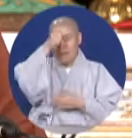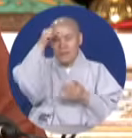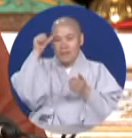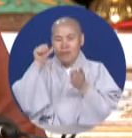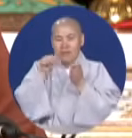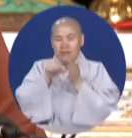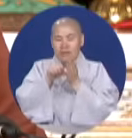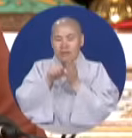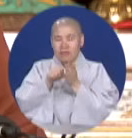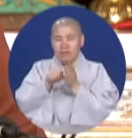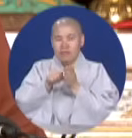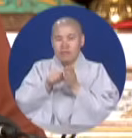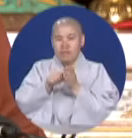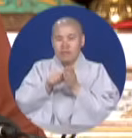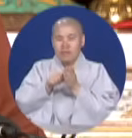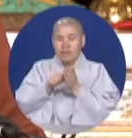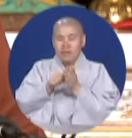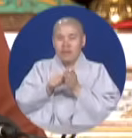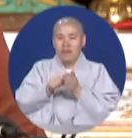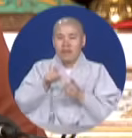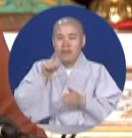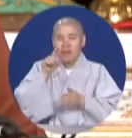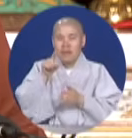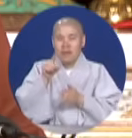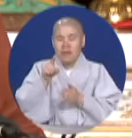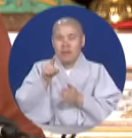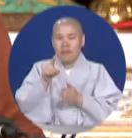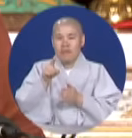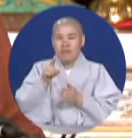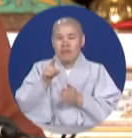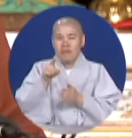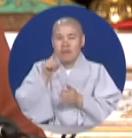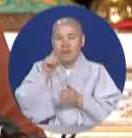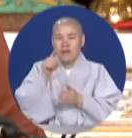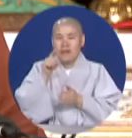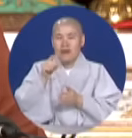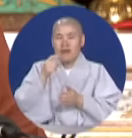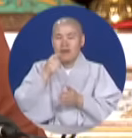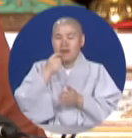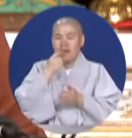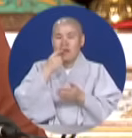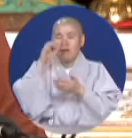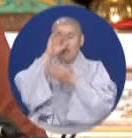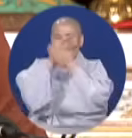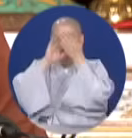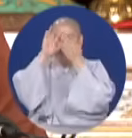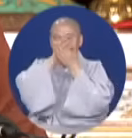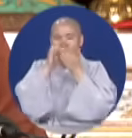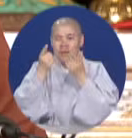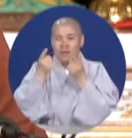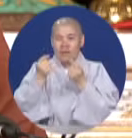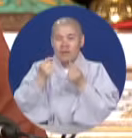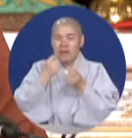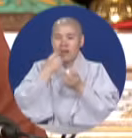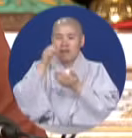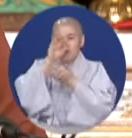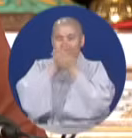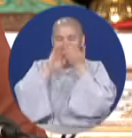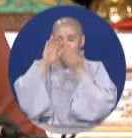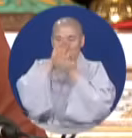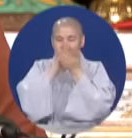인생은 한 조각의 구름과 같다 이랬습니다. 그 구름이 뭐냐